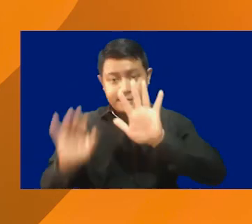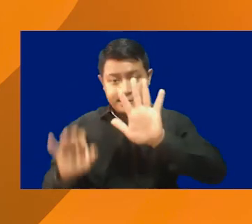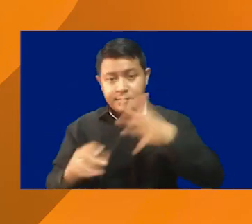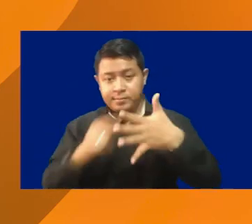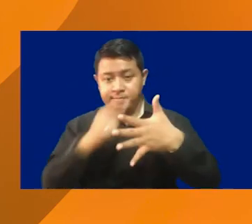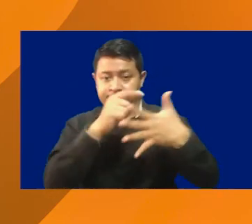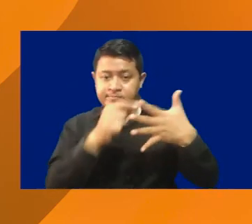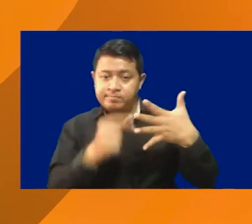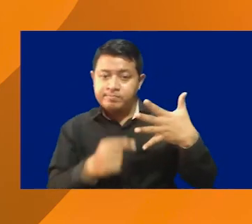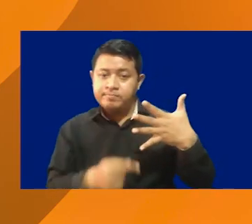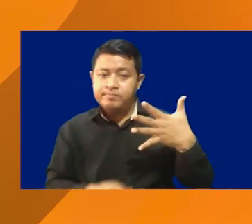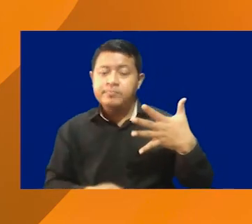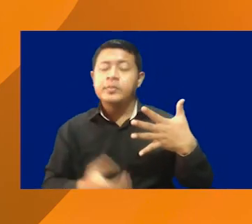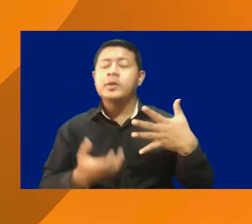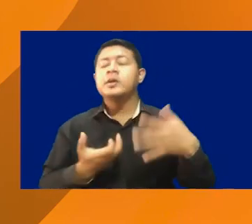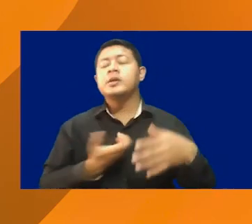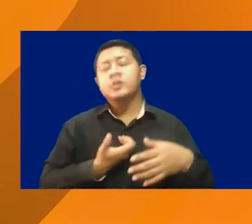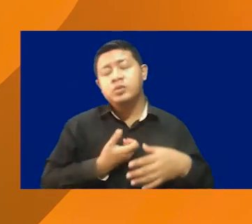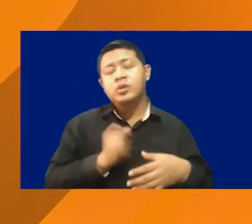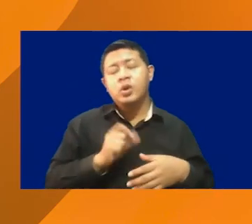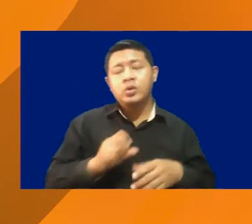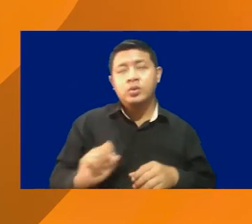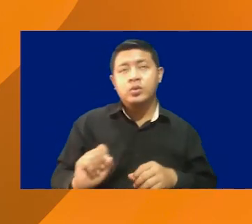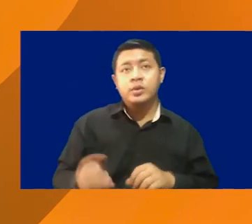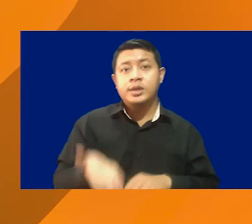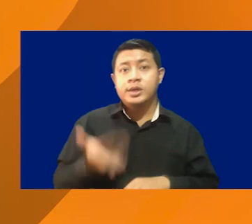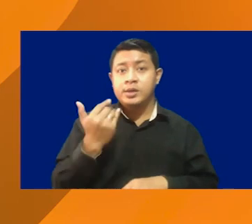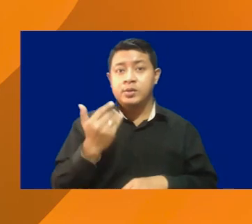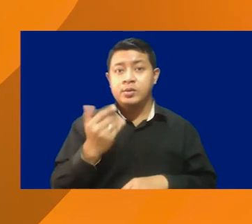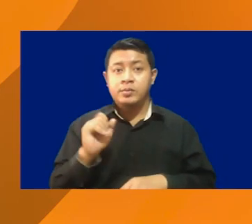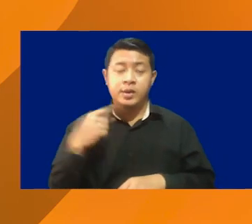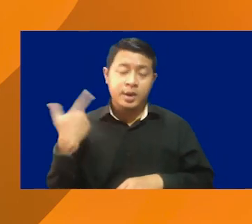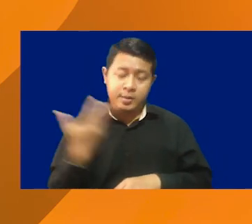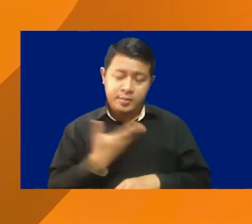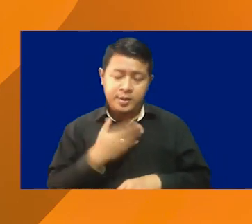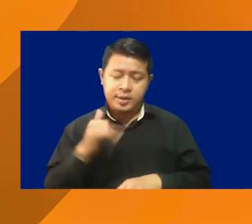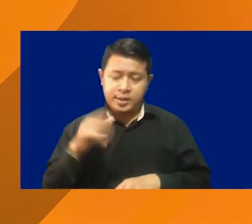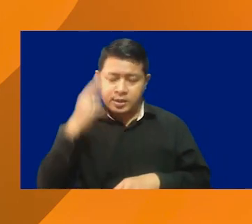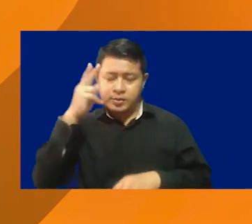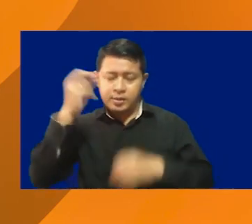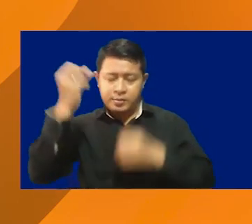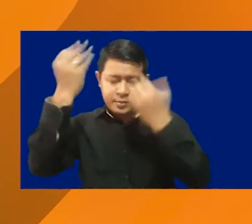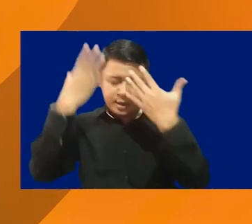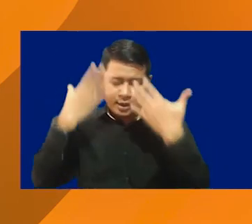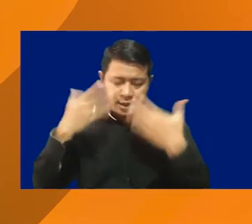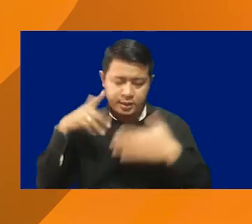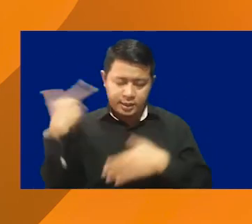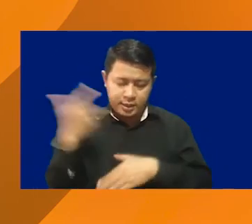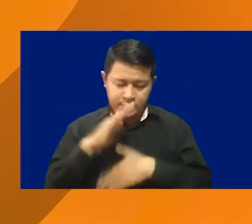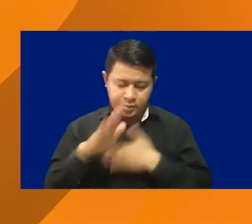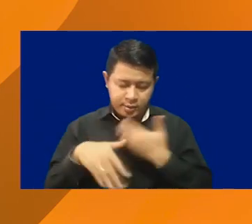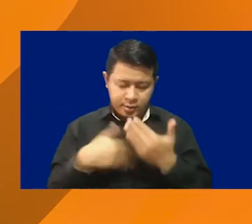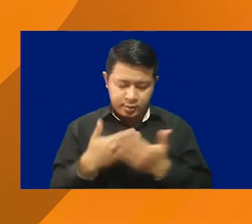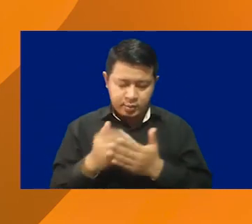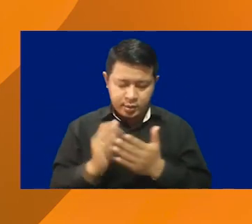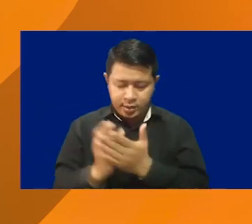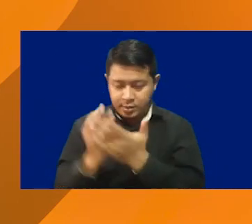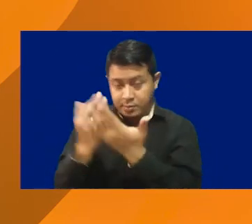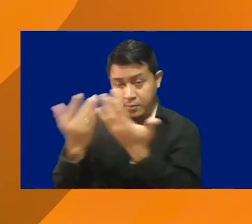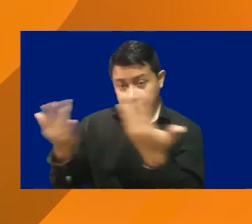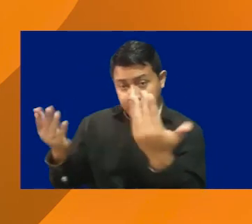dibutuhkan untuk kehidupan kami. Tuhan, berkatilah kami semua, juga mereka semua para peserta yang sudah